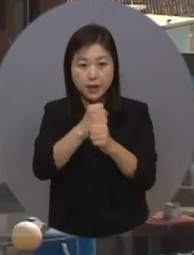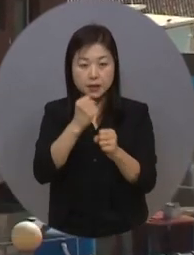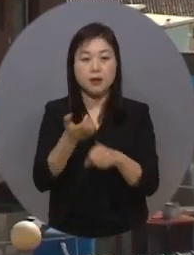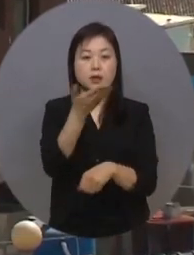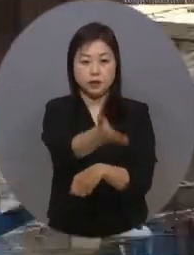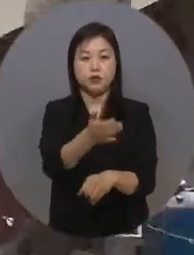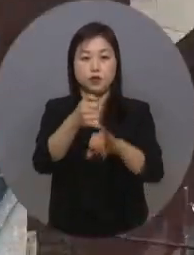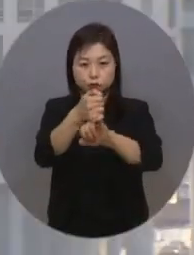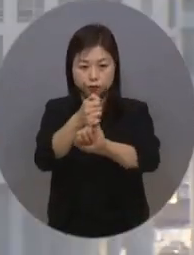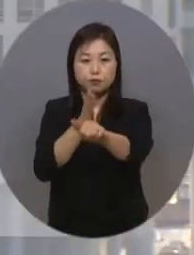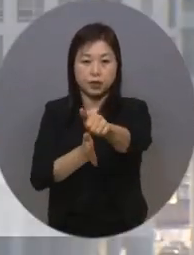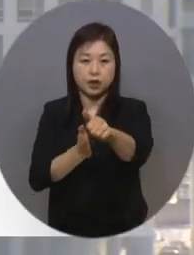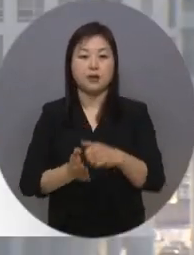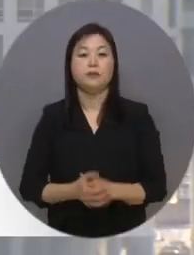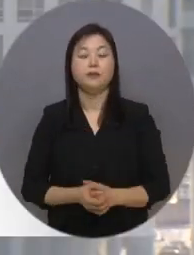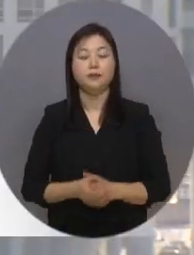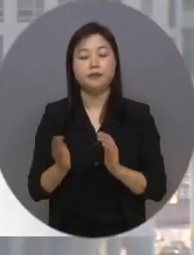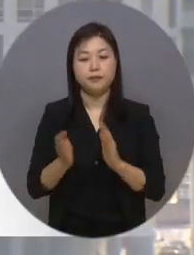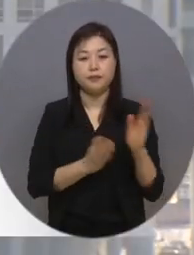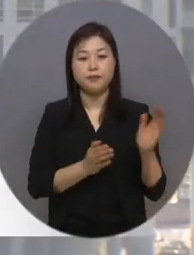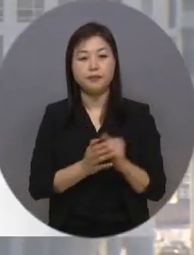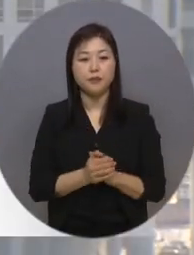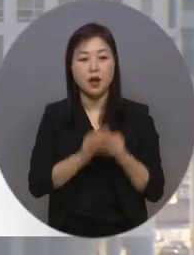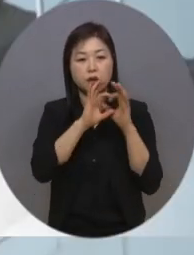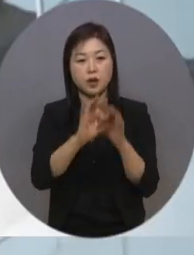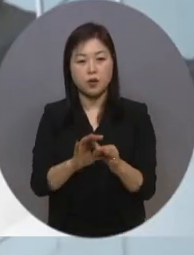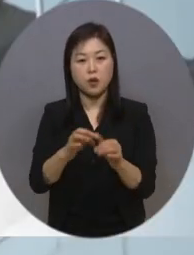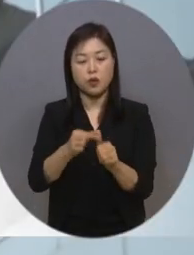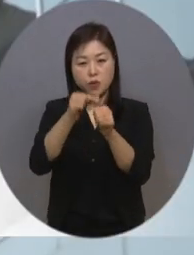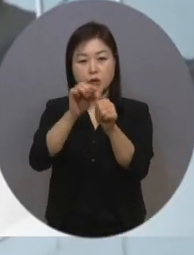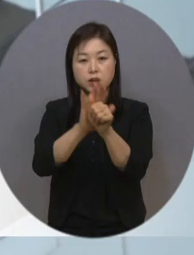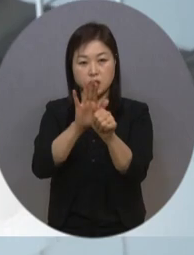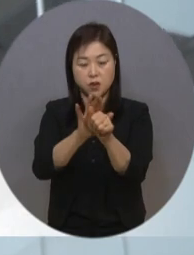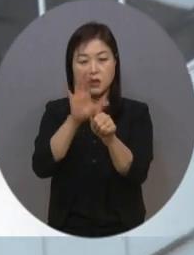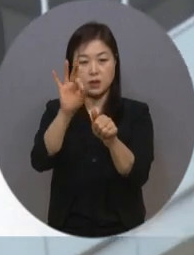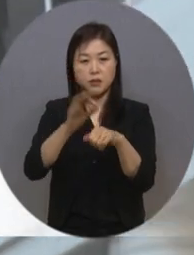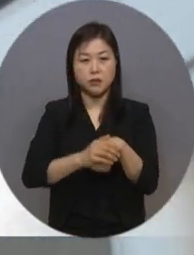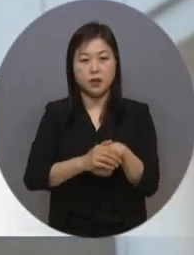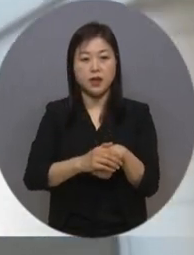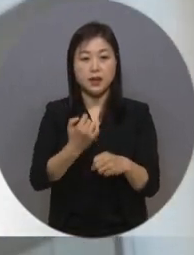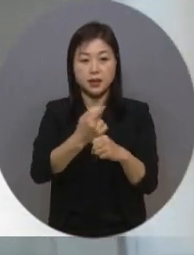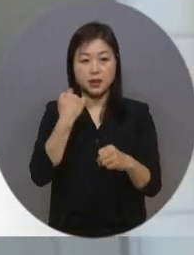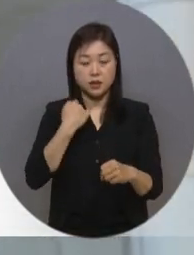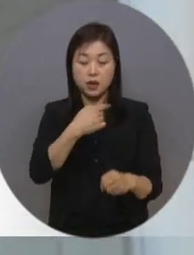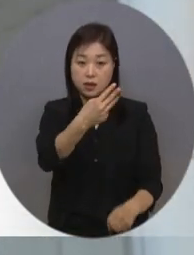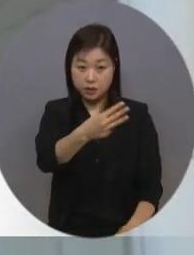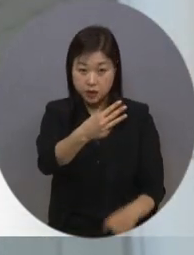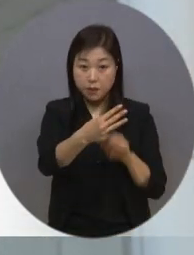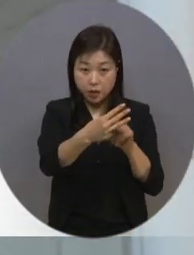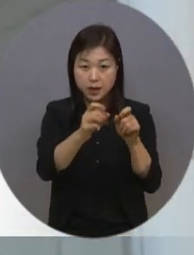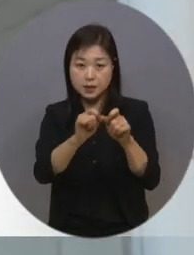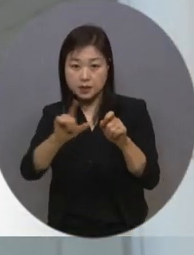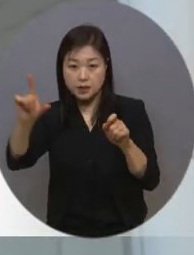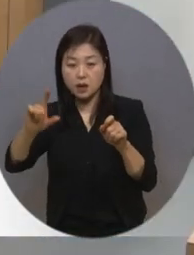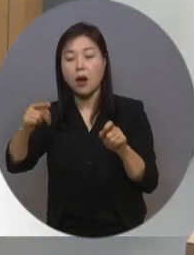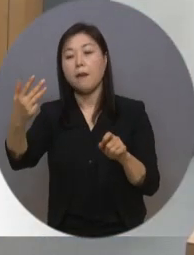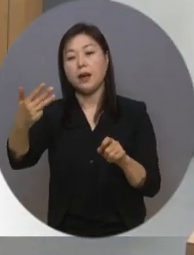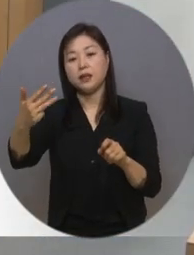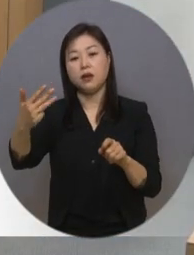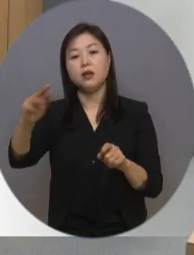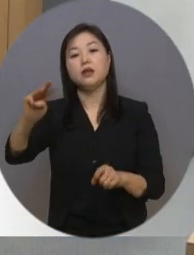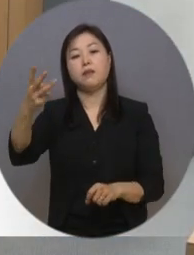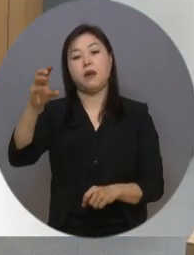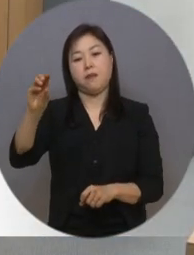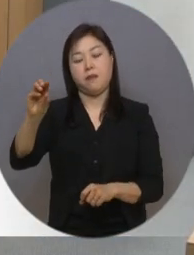됩니다. 정부가 계속 고용 장려금을 지난해 3,000명에서 올해 8,300명으로 늘려 지원합니다.